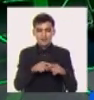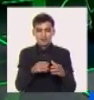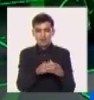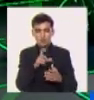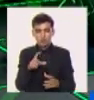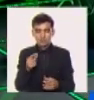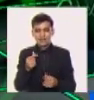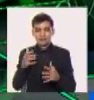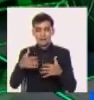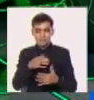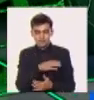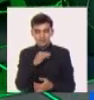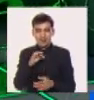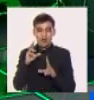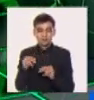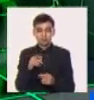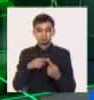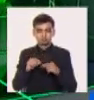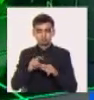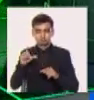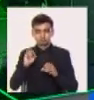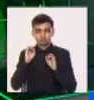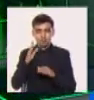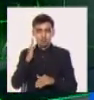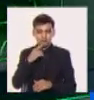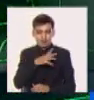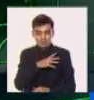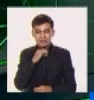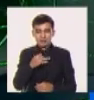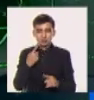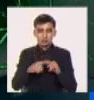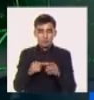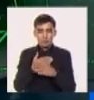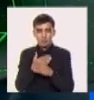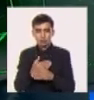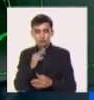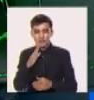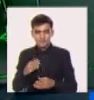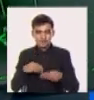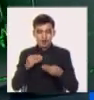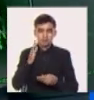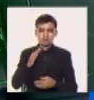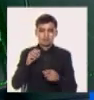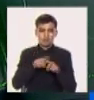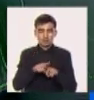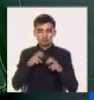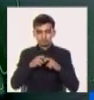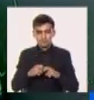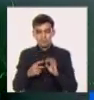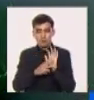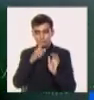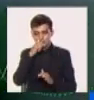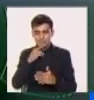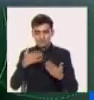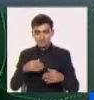брали деньги и обещали вернуть приумноженные, а некоторым даже помочь с приобретением квартиры. Следствие тянется уже 8